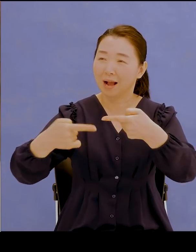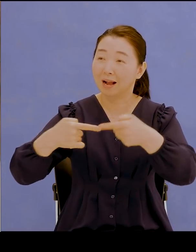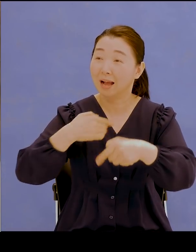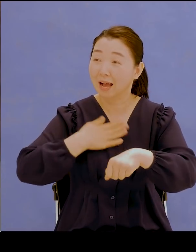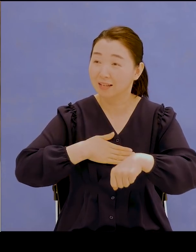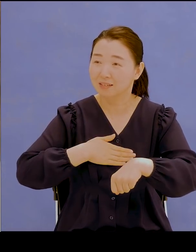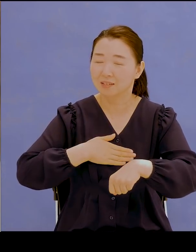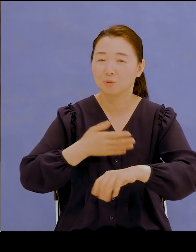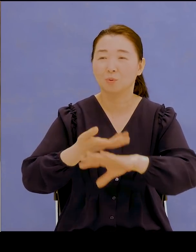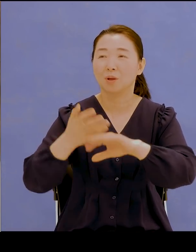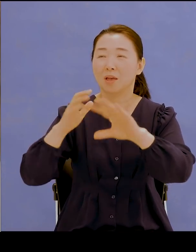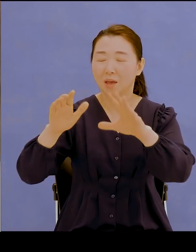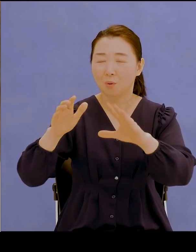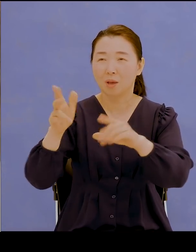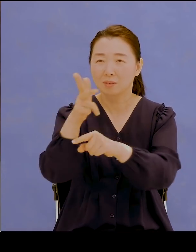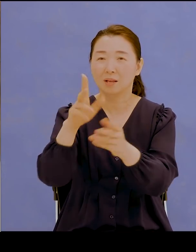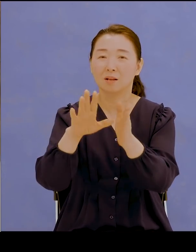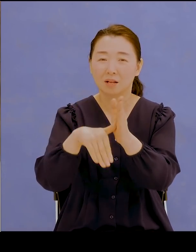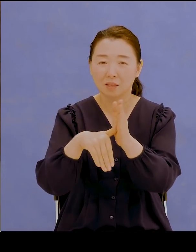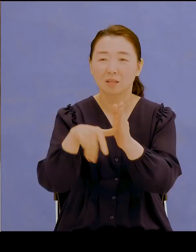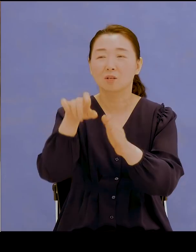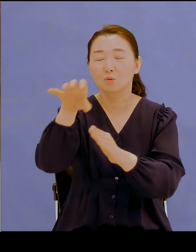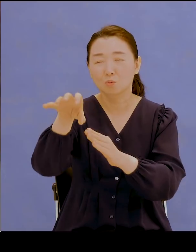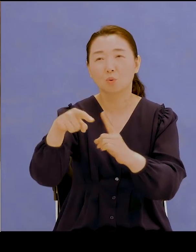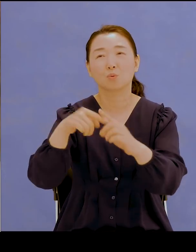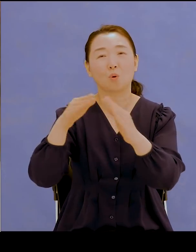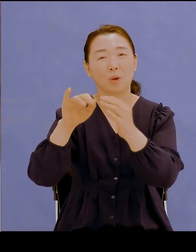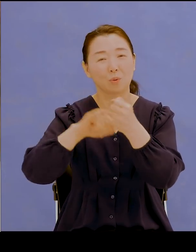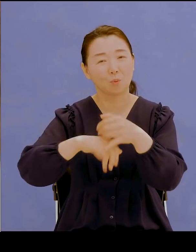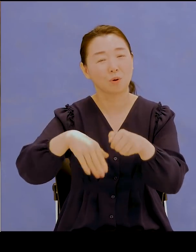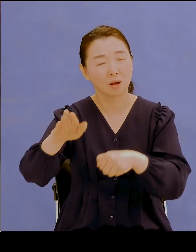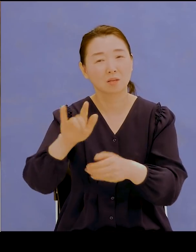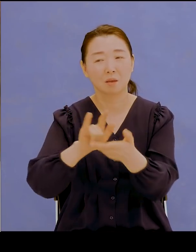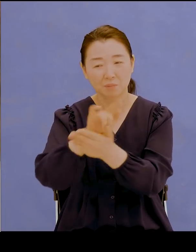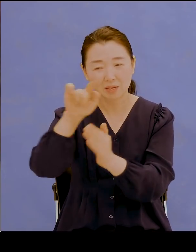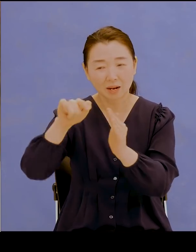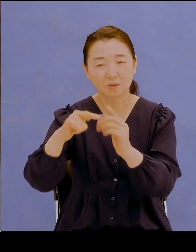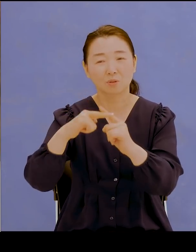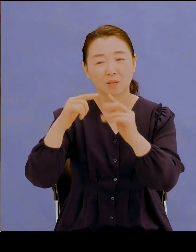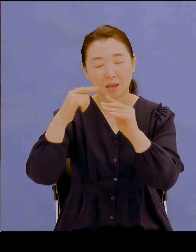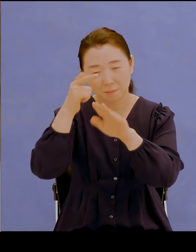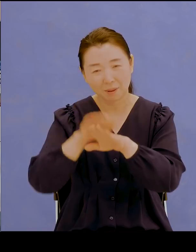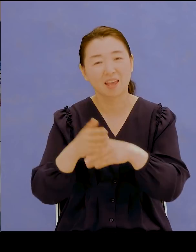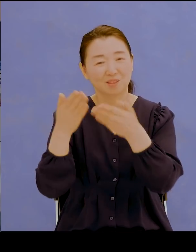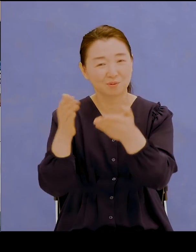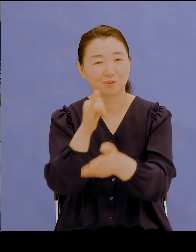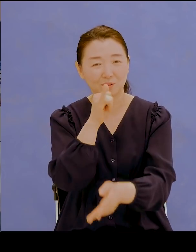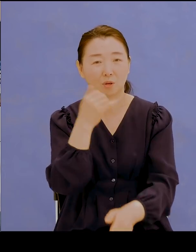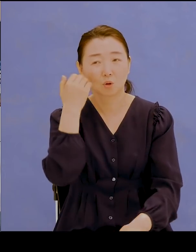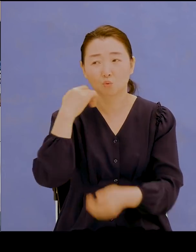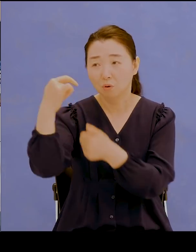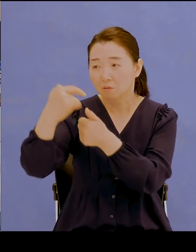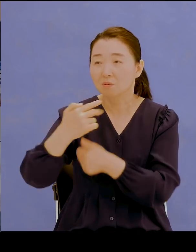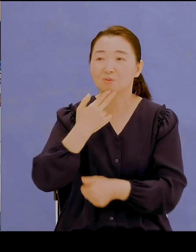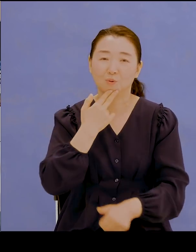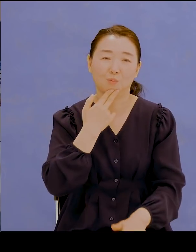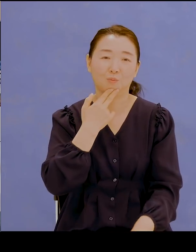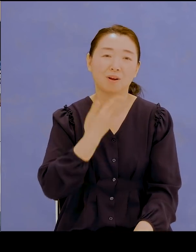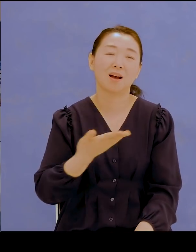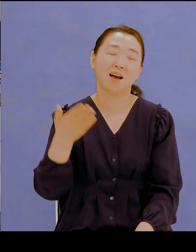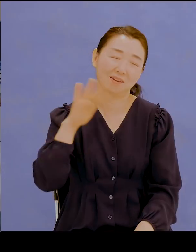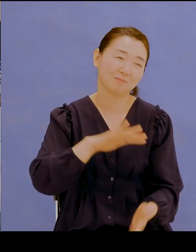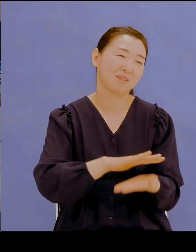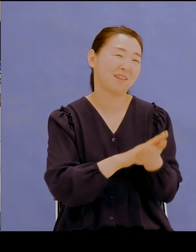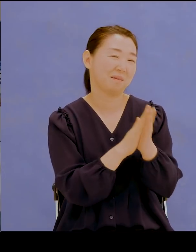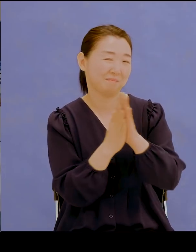예를 들면 해외 촬영 가서는 현지 교회를 꼭 가고 아니 비행기서라도 예배를 드리고 하여튼 누가 시키지 않았는데 그렇게